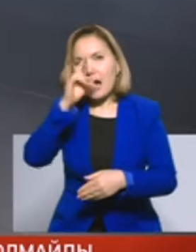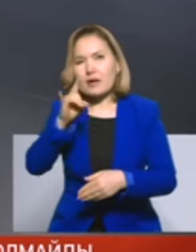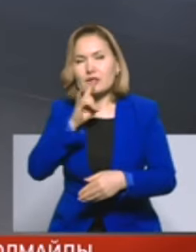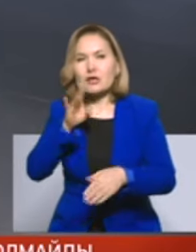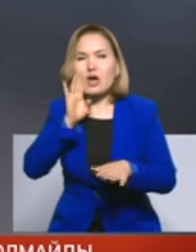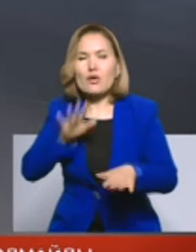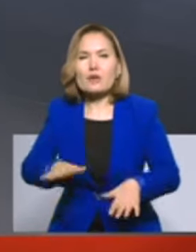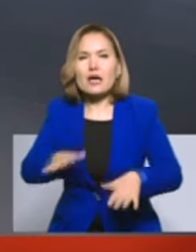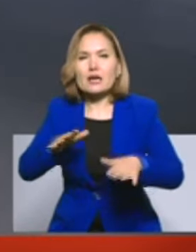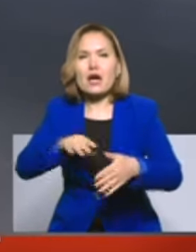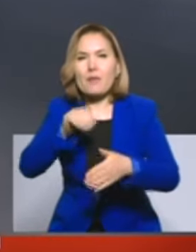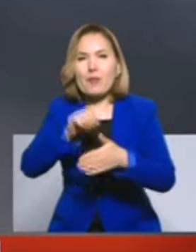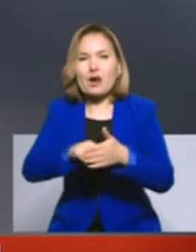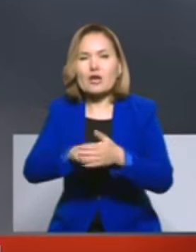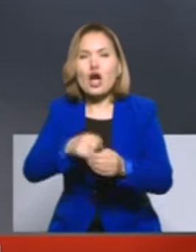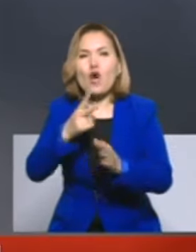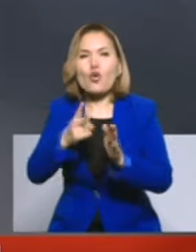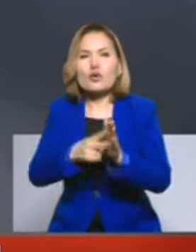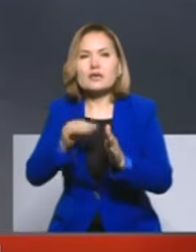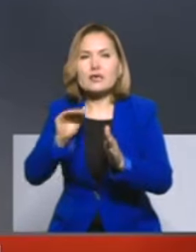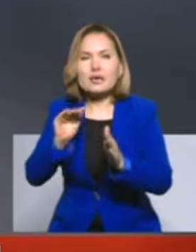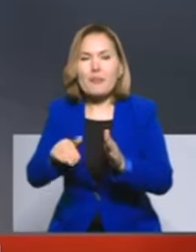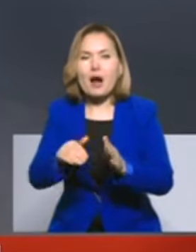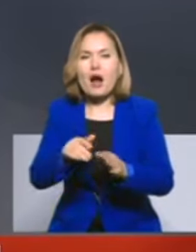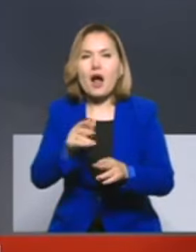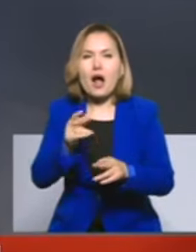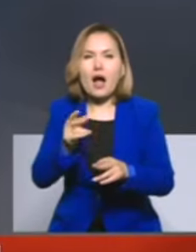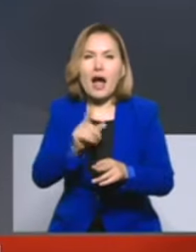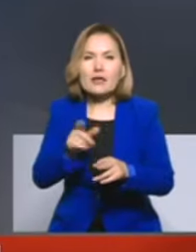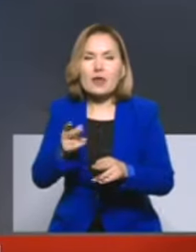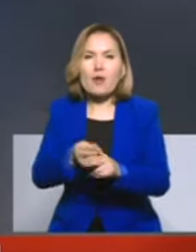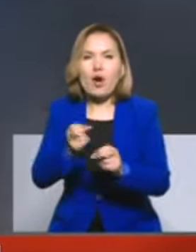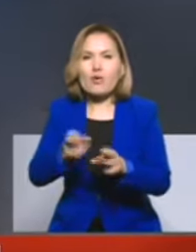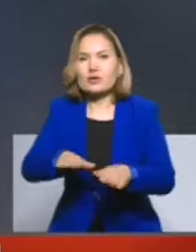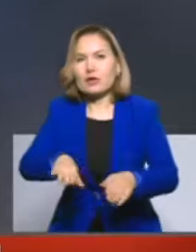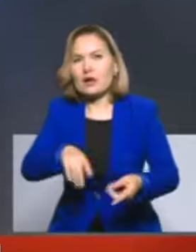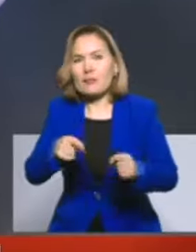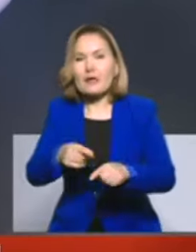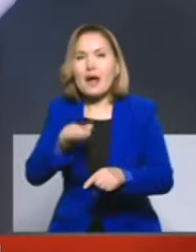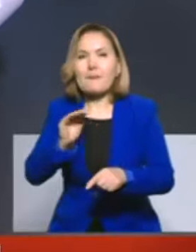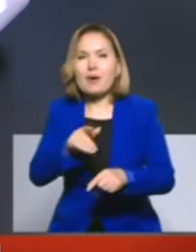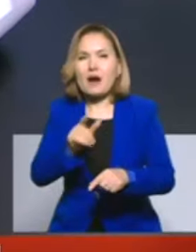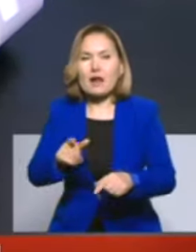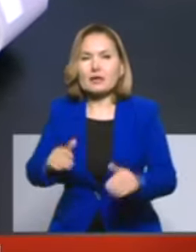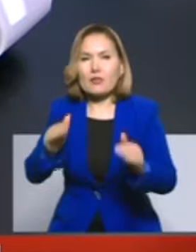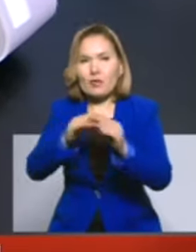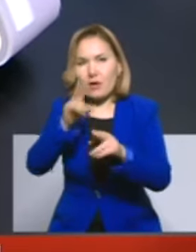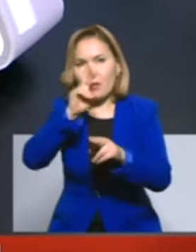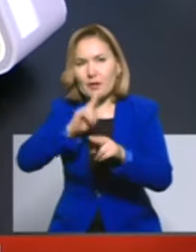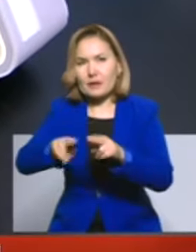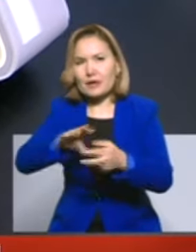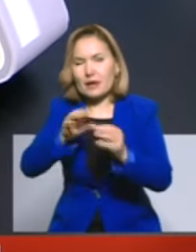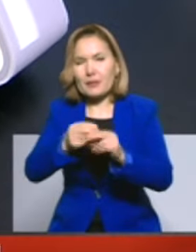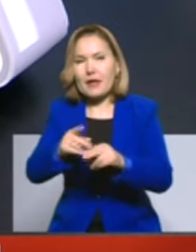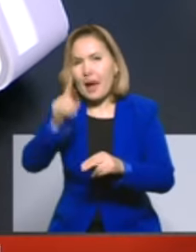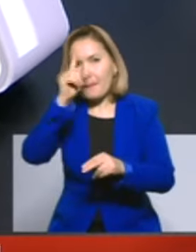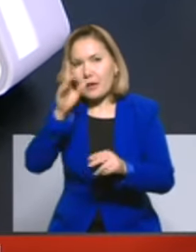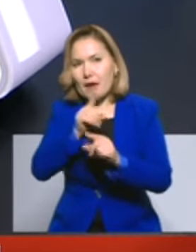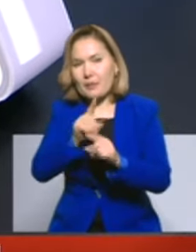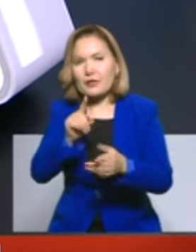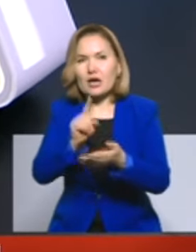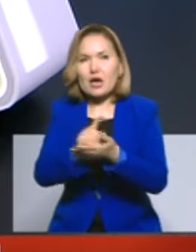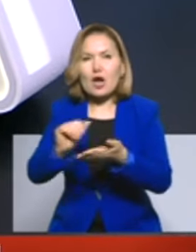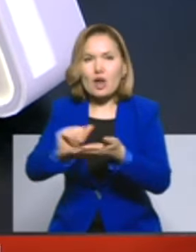Елімізде су тасқыны салдарынан 17 мыңнан астам адам қауіпсіз жерге көшірілді. Мыңдаған адам баспанасынан айырылды. Оларға бір айдың ішінде